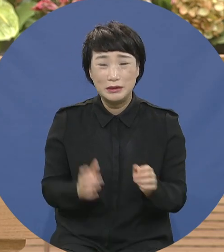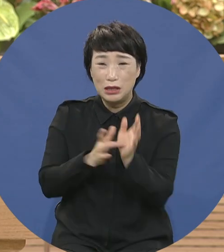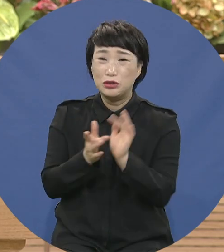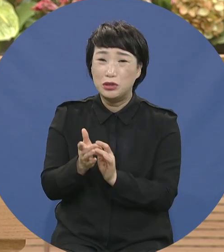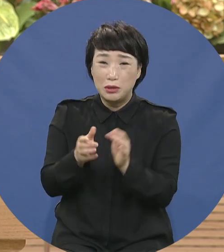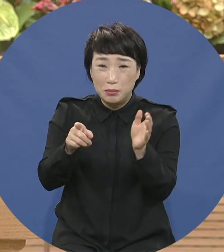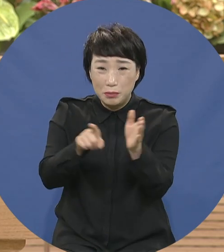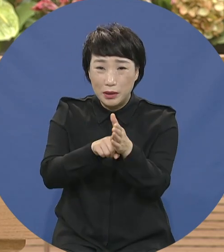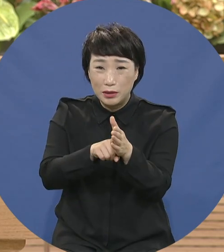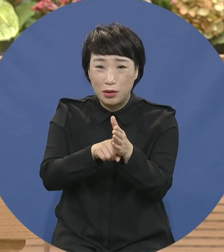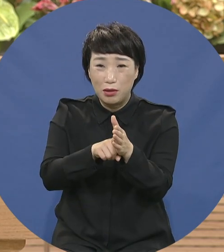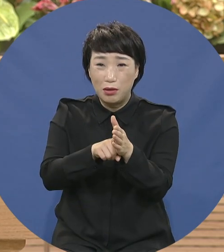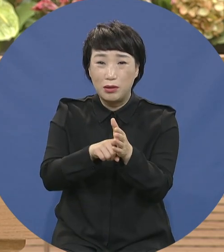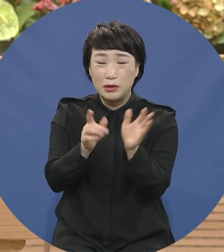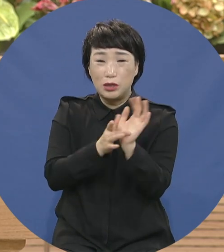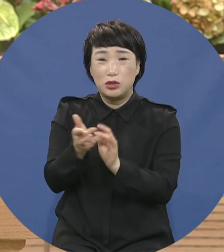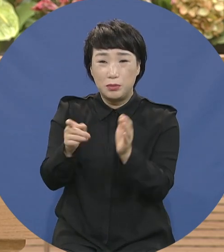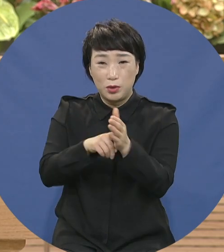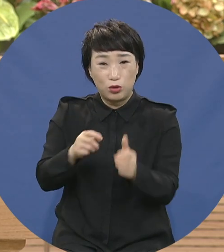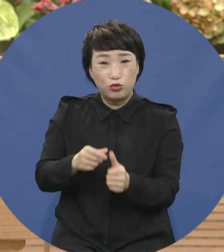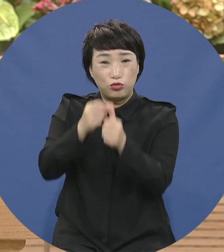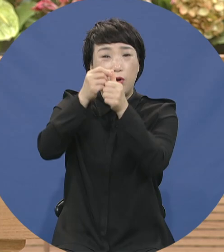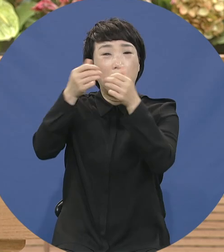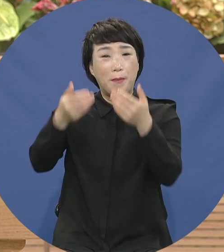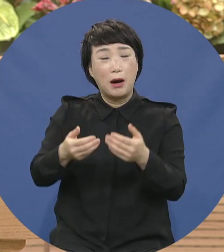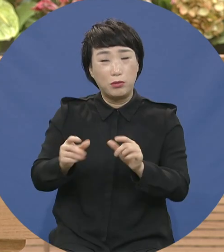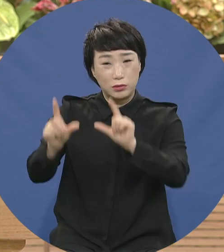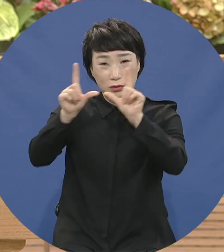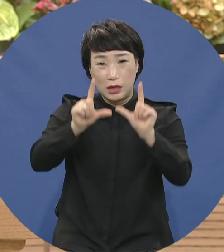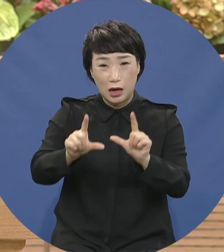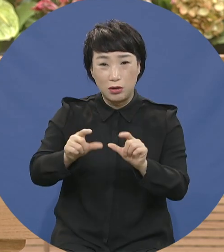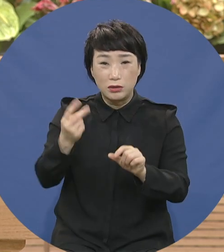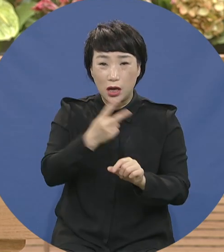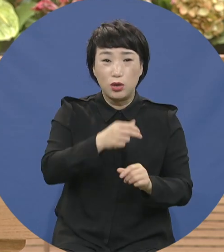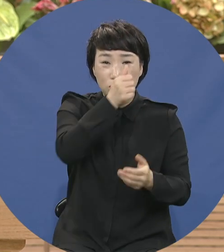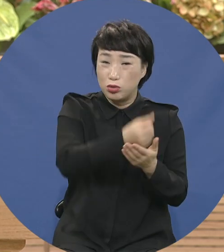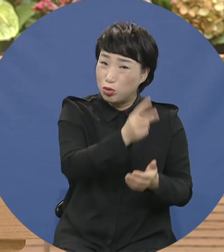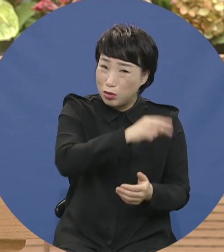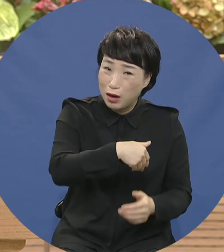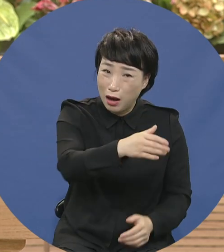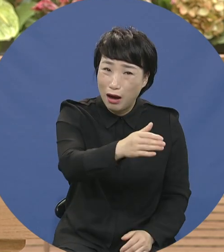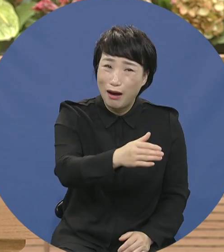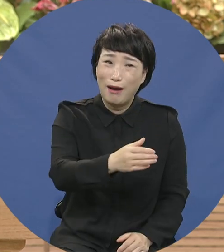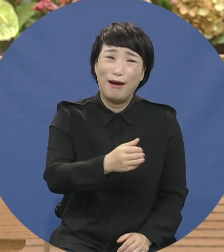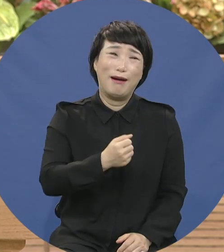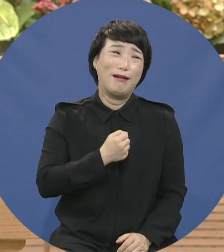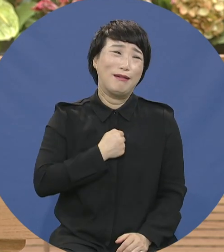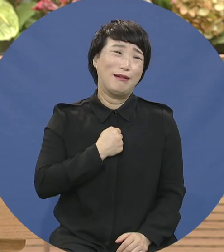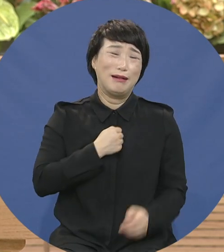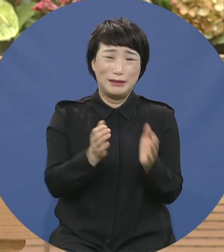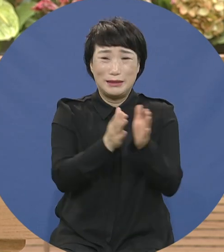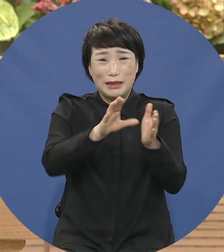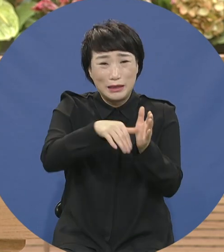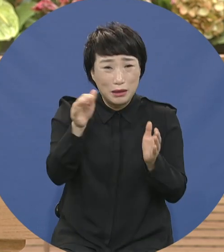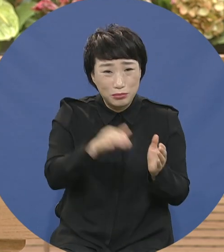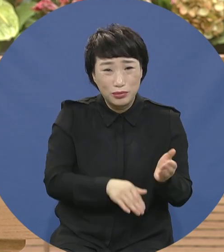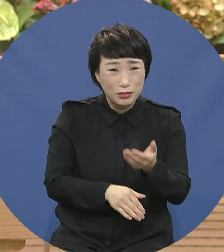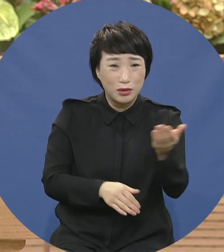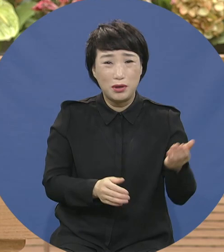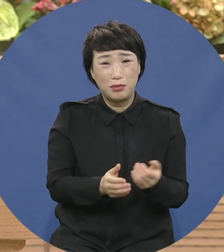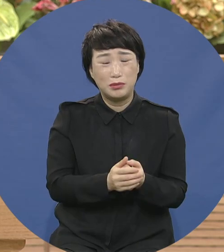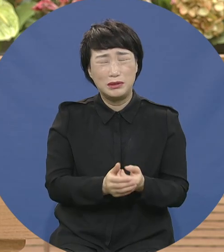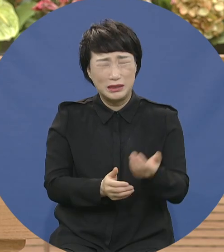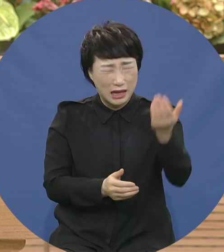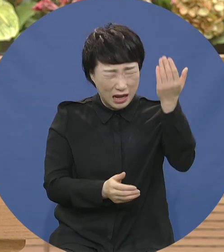예수를 믿어 예수 믿고 구원받고 살다가 다시 죄로 돌아가면 시작부터